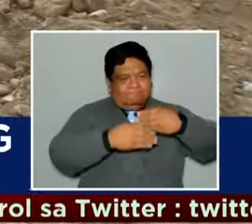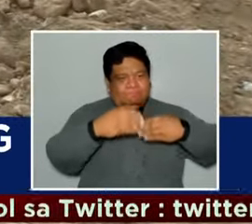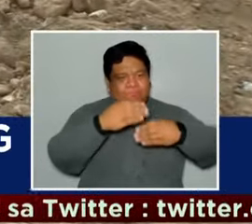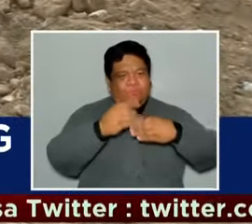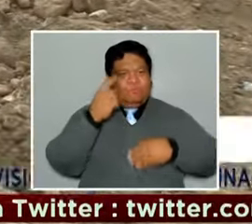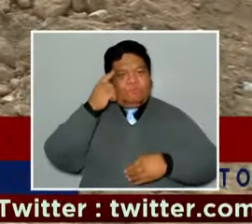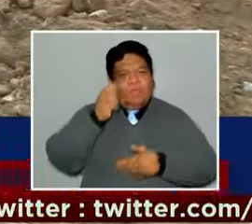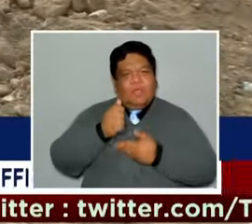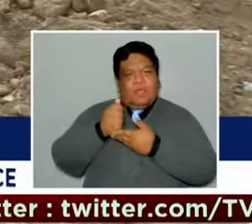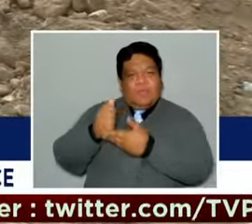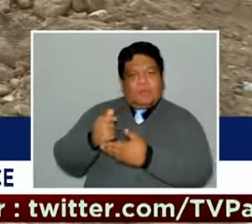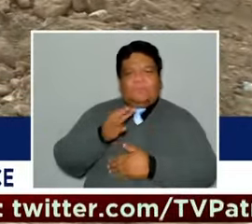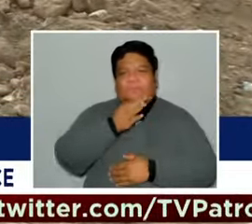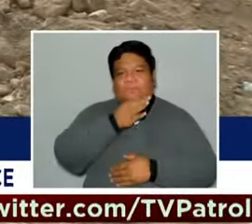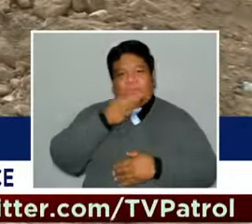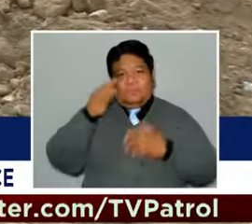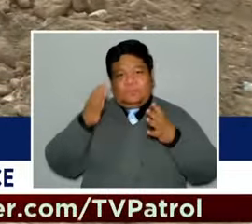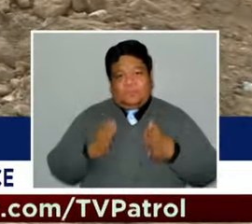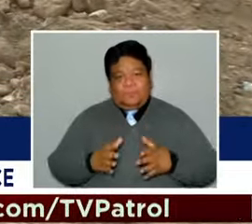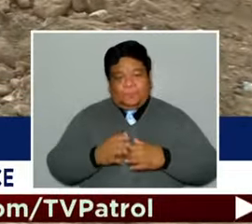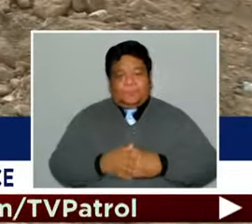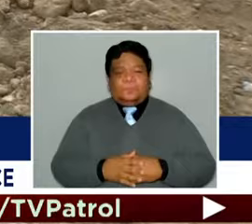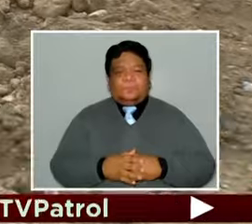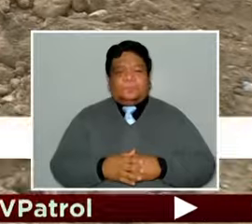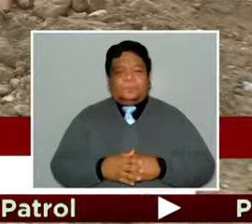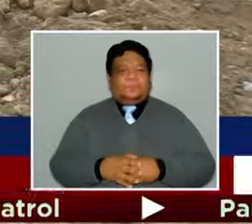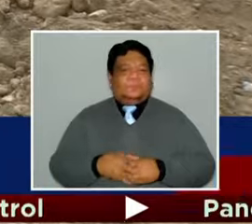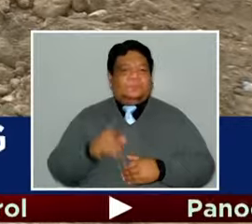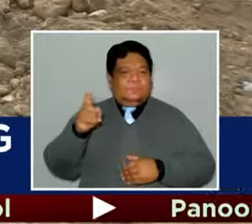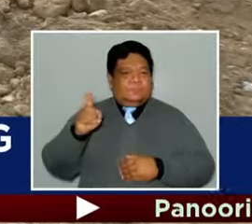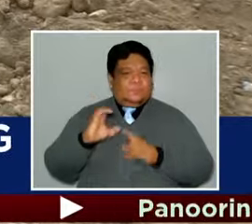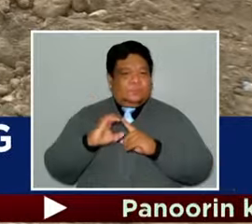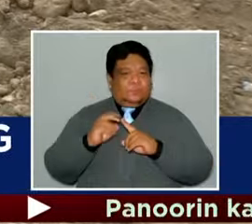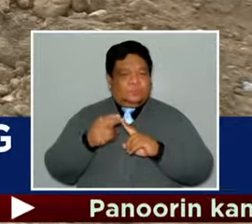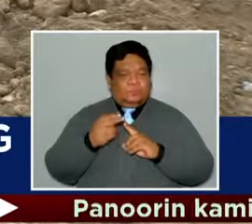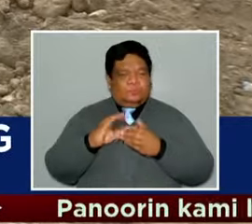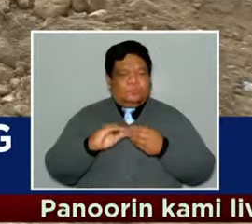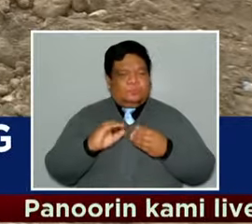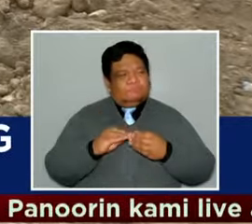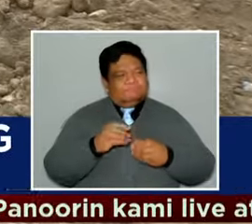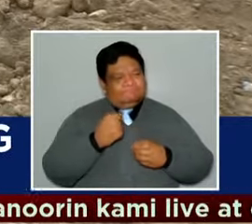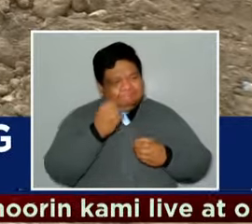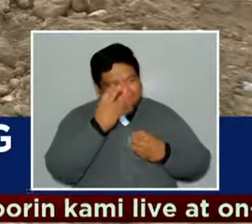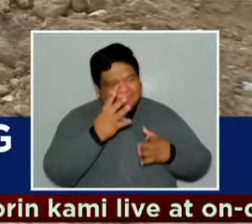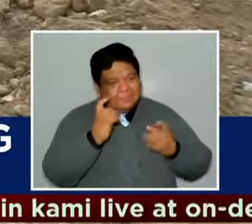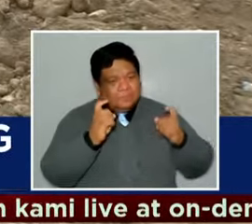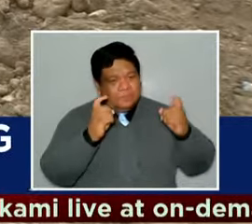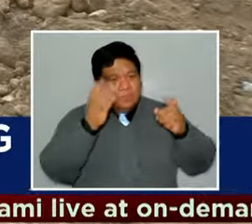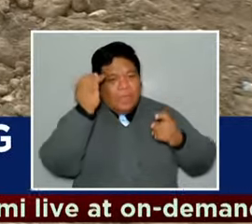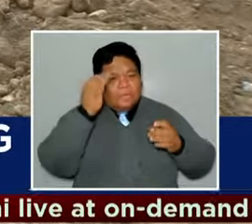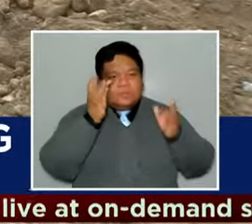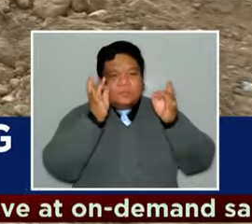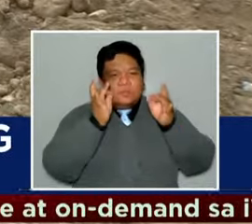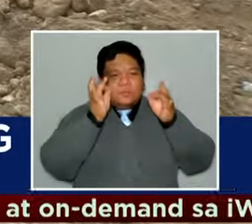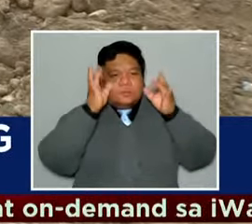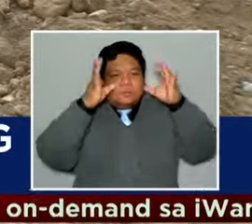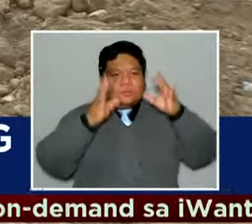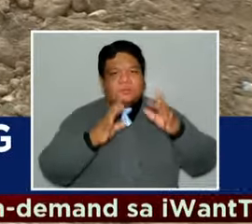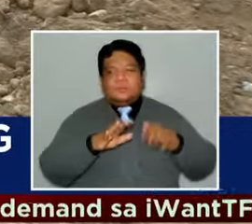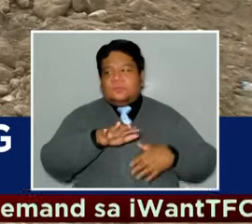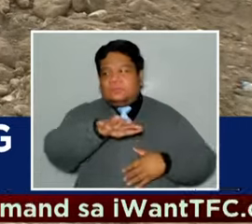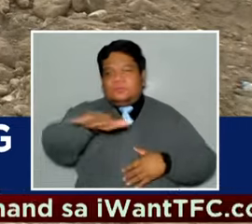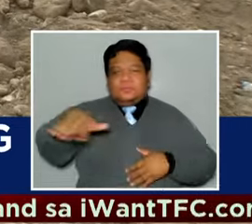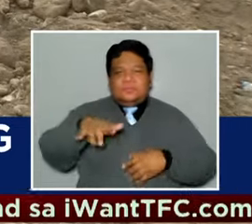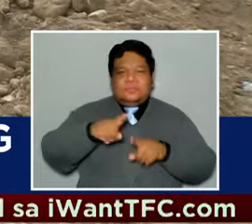rin po namin na base po sa kontraktor para mapaspas ang kasi nga po medyo delikado yung sa paligid na baka po nga ho